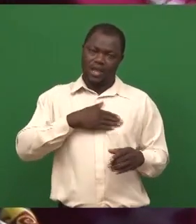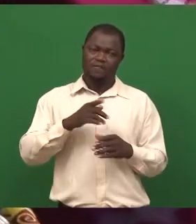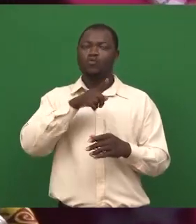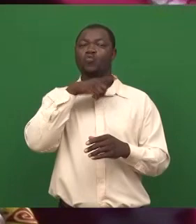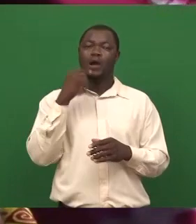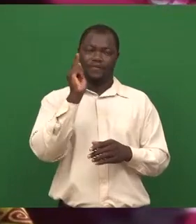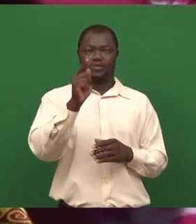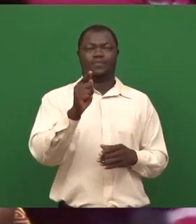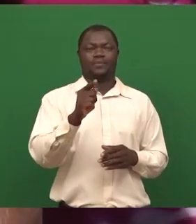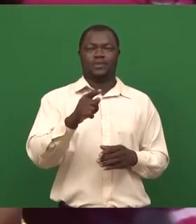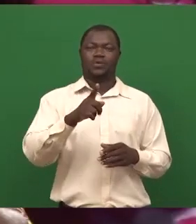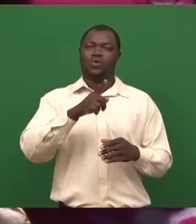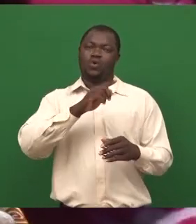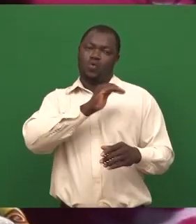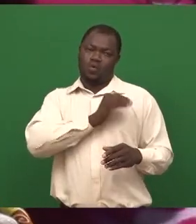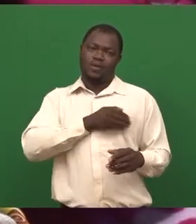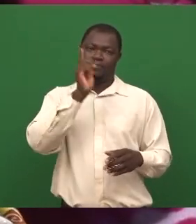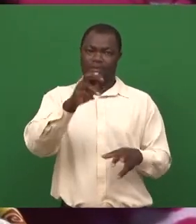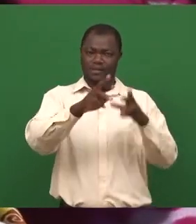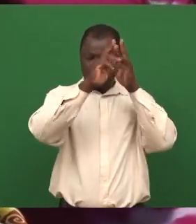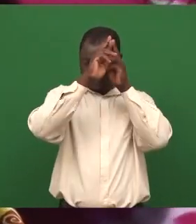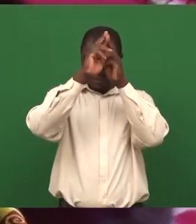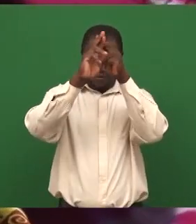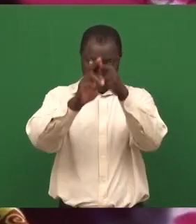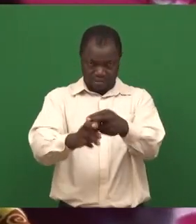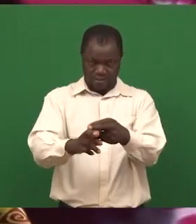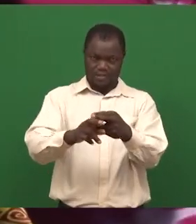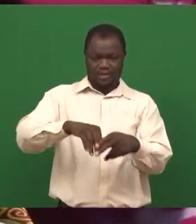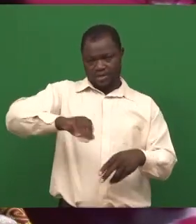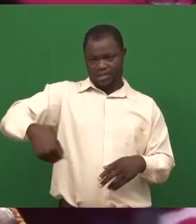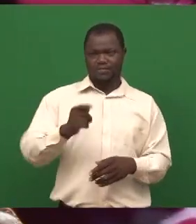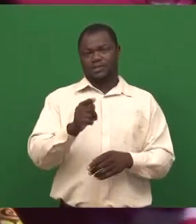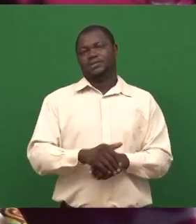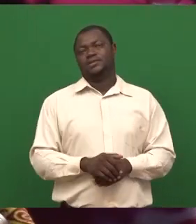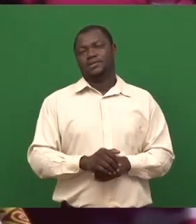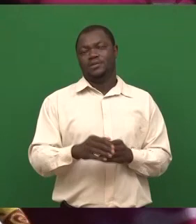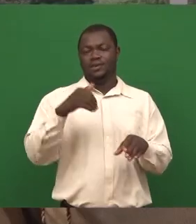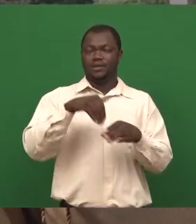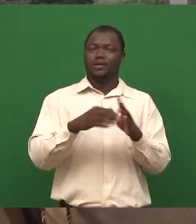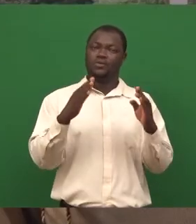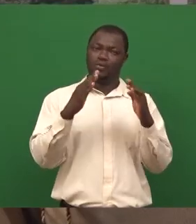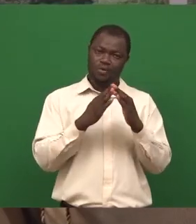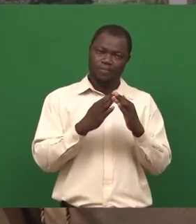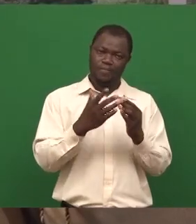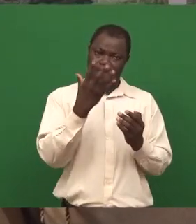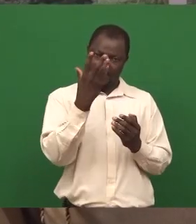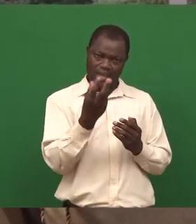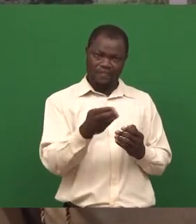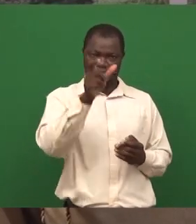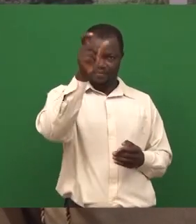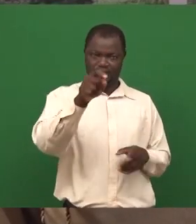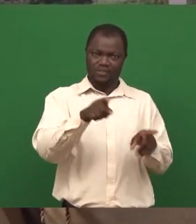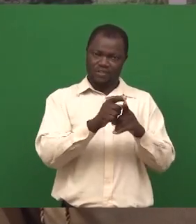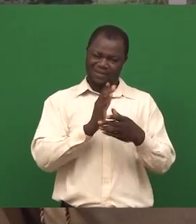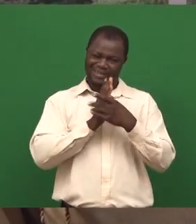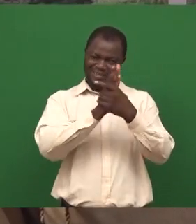enyu, madzimai orespekta varume vavo. Kumba kune munhu